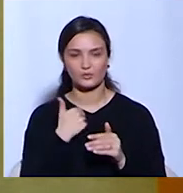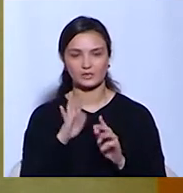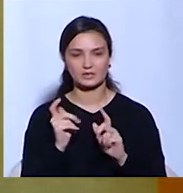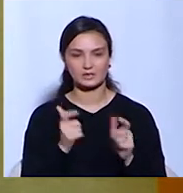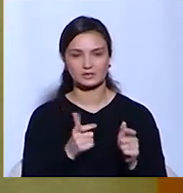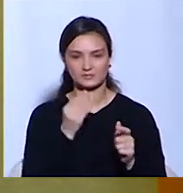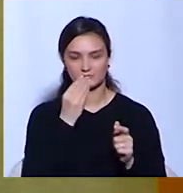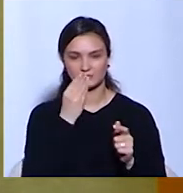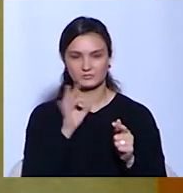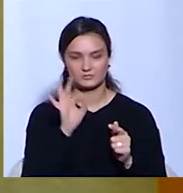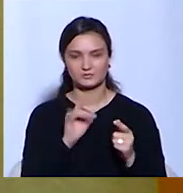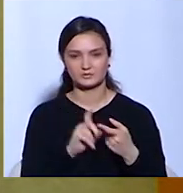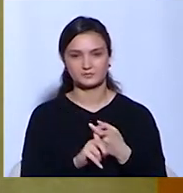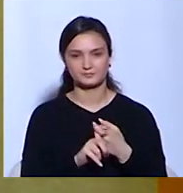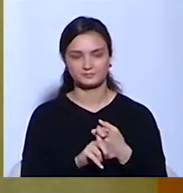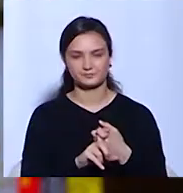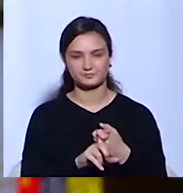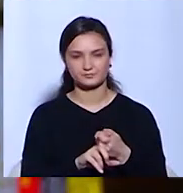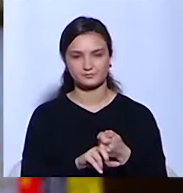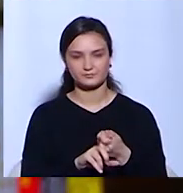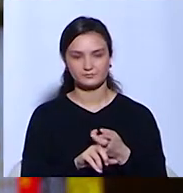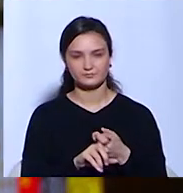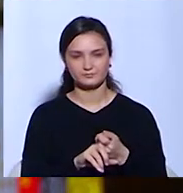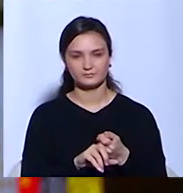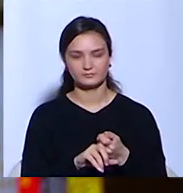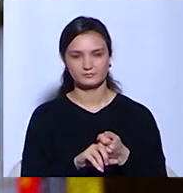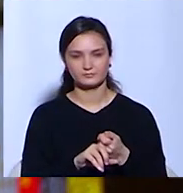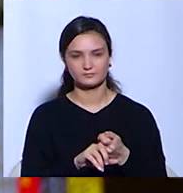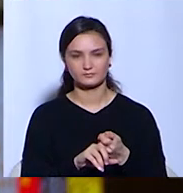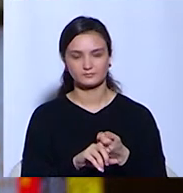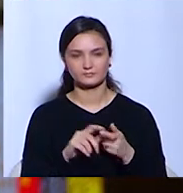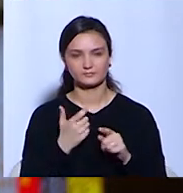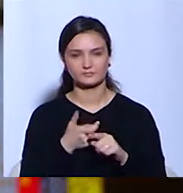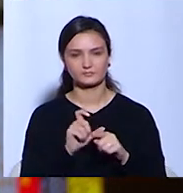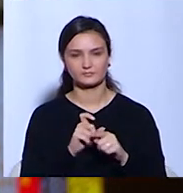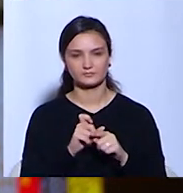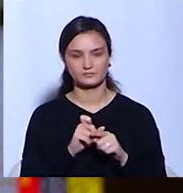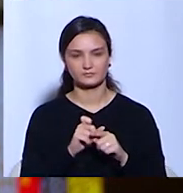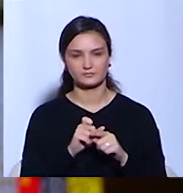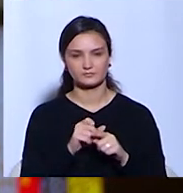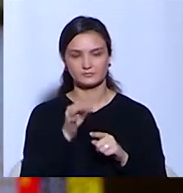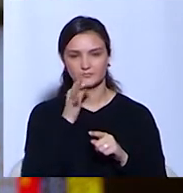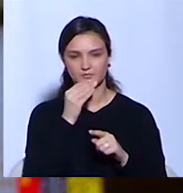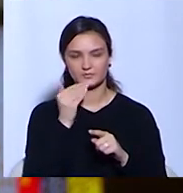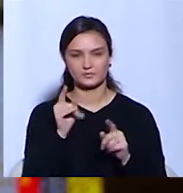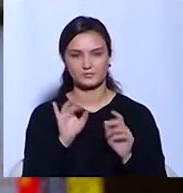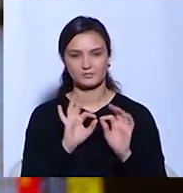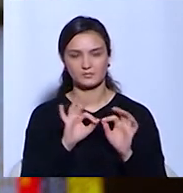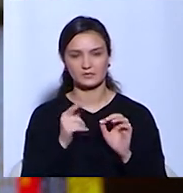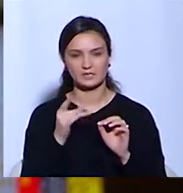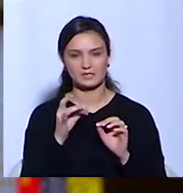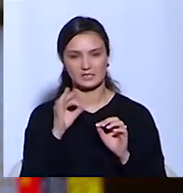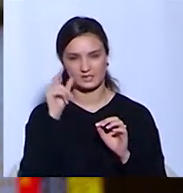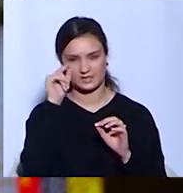გნებავდათ კვების სქემასთან დაკავშირებით ჩვენ შუქნიშანთან დაგემატებიდან? ძალიან მომეწონა თქვენ რომ ახსენეთ